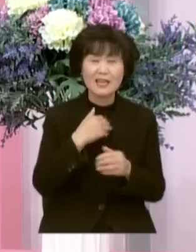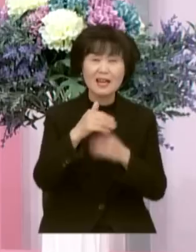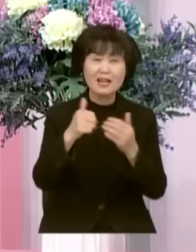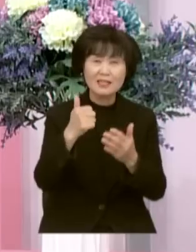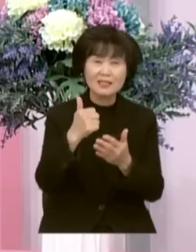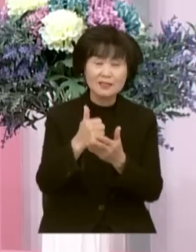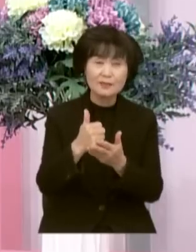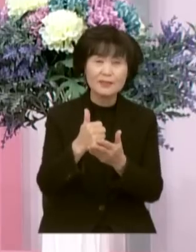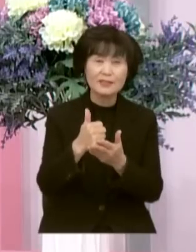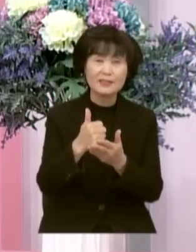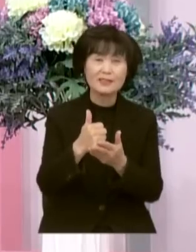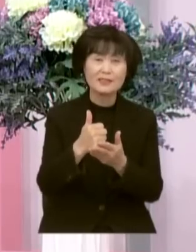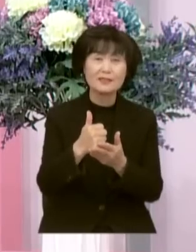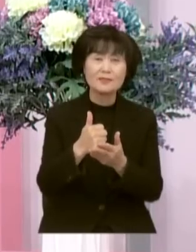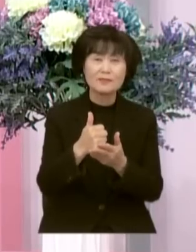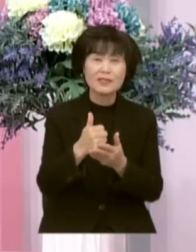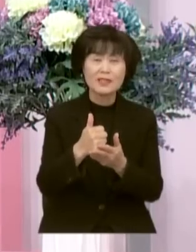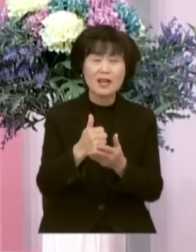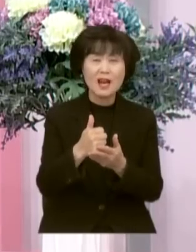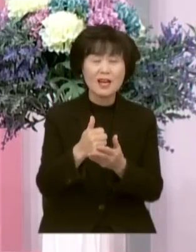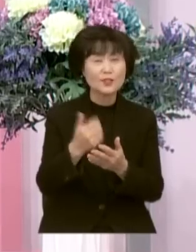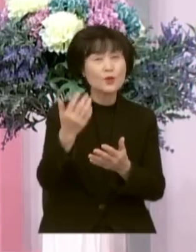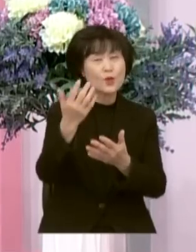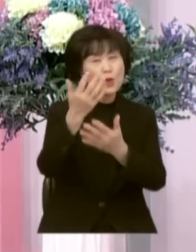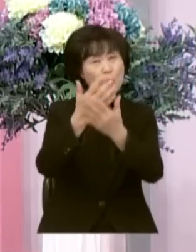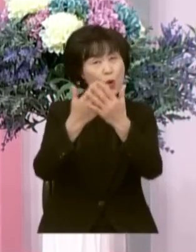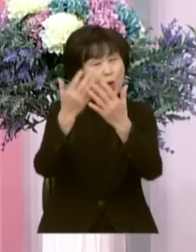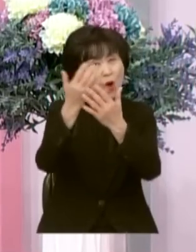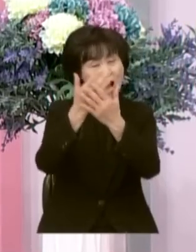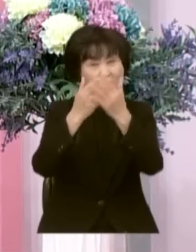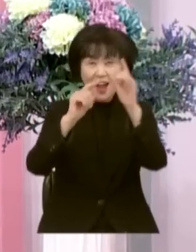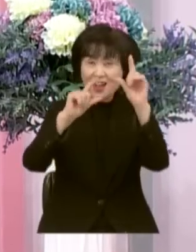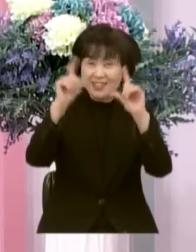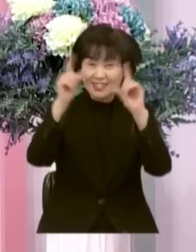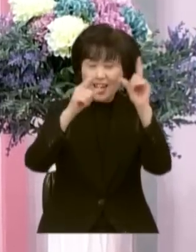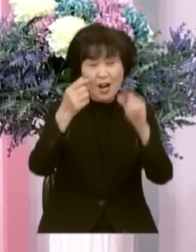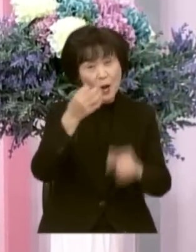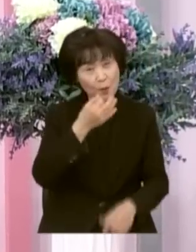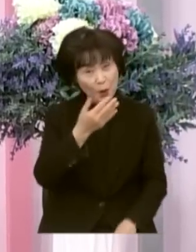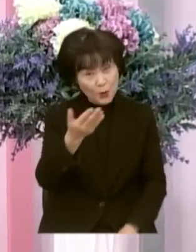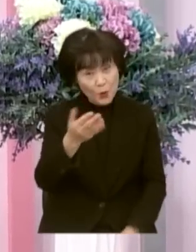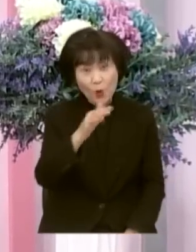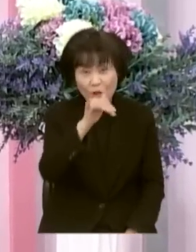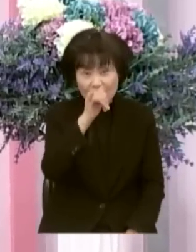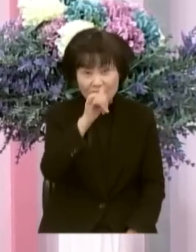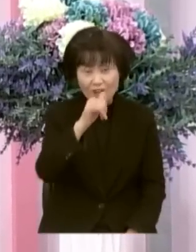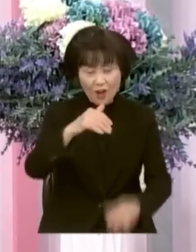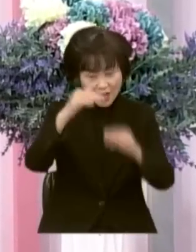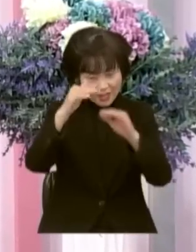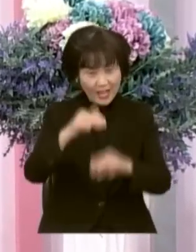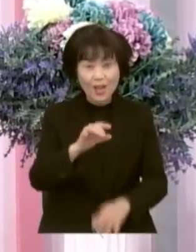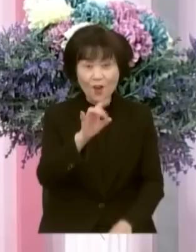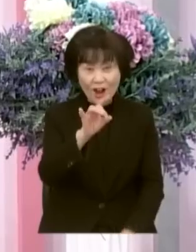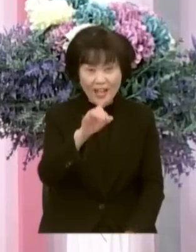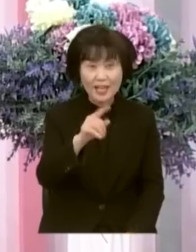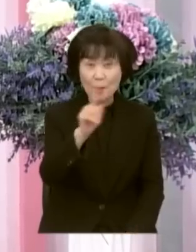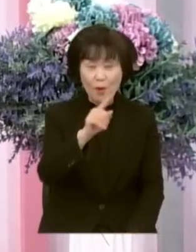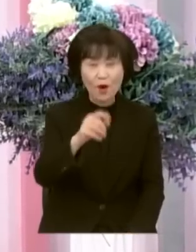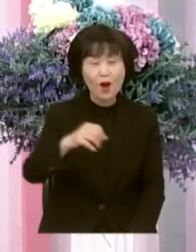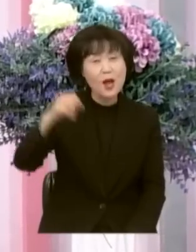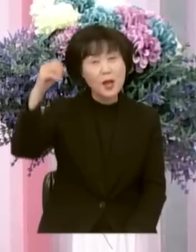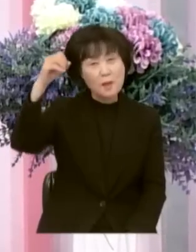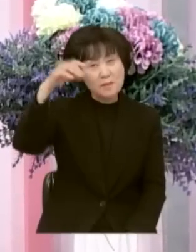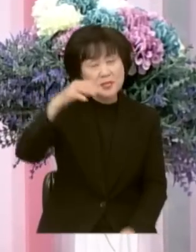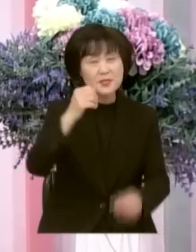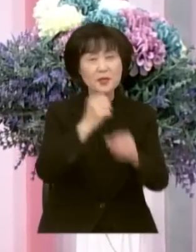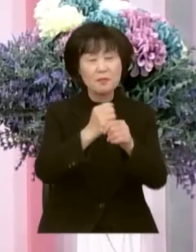저한테 하나님께서 이렇게 환상을 보여준 게 있는데 유일하게 딱 하나 내용이 하나예요. 빛으로 된